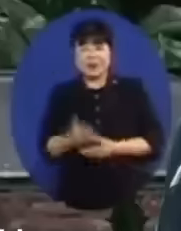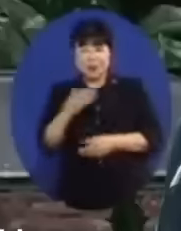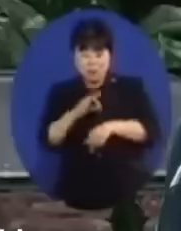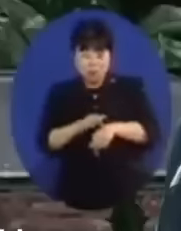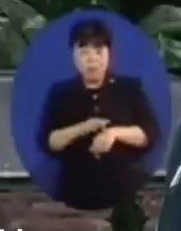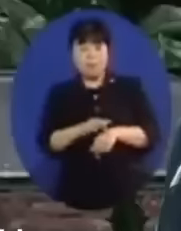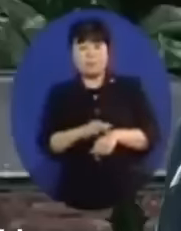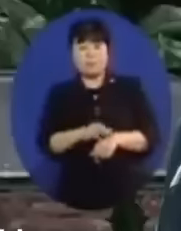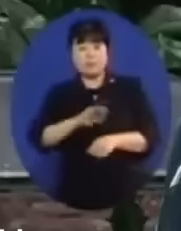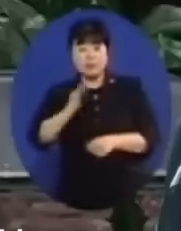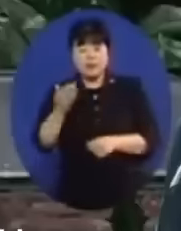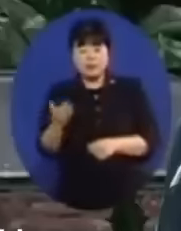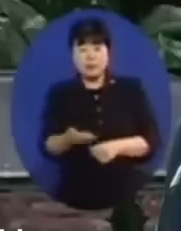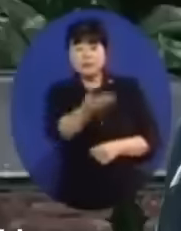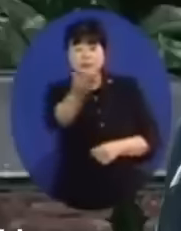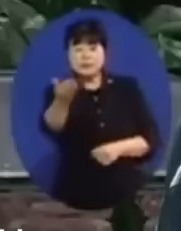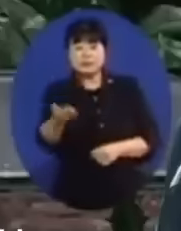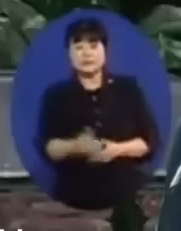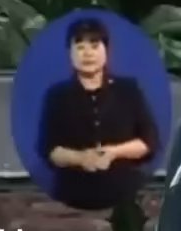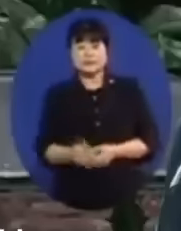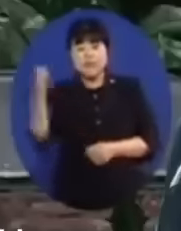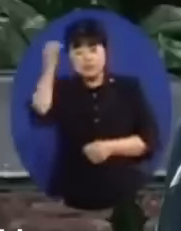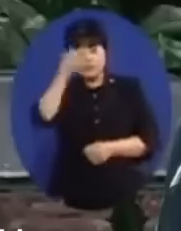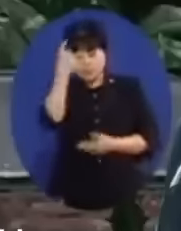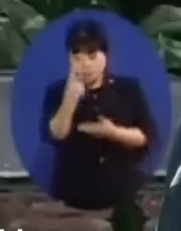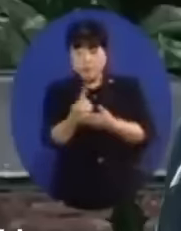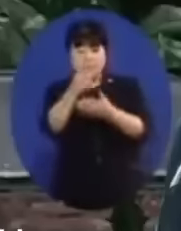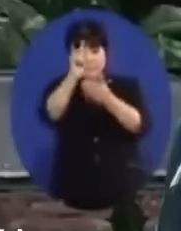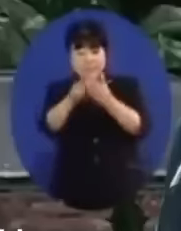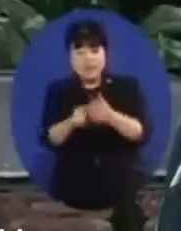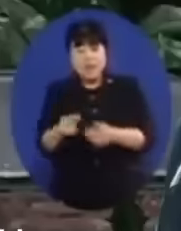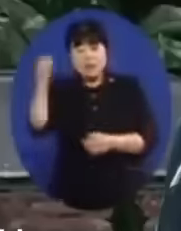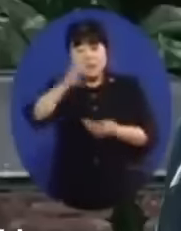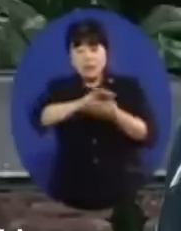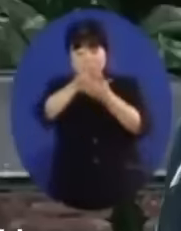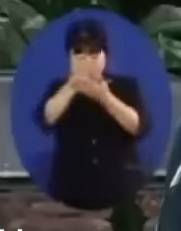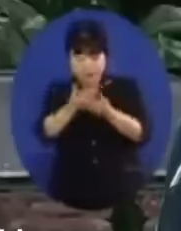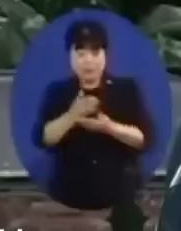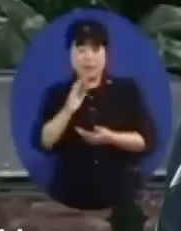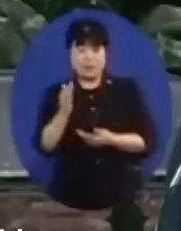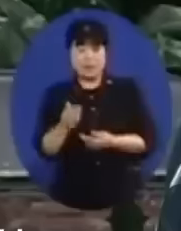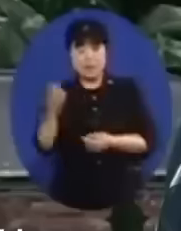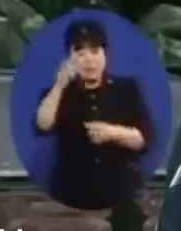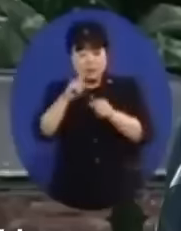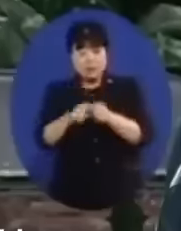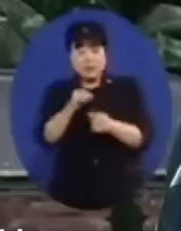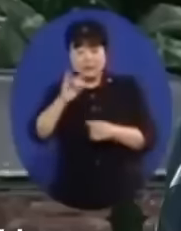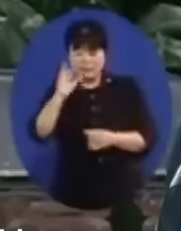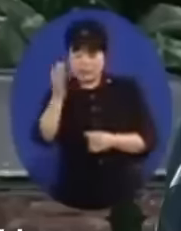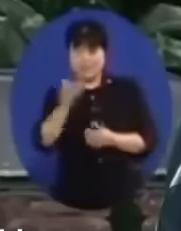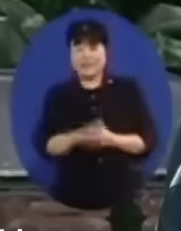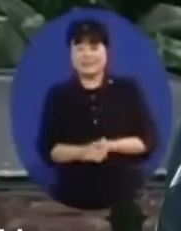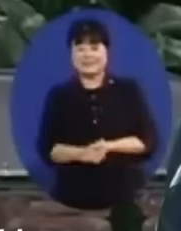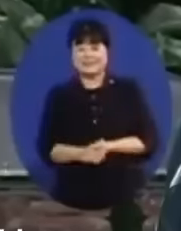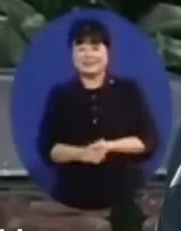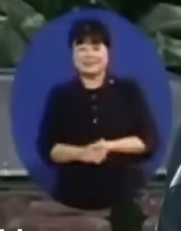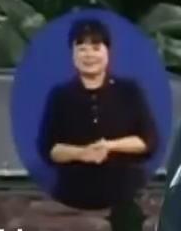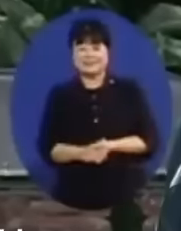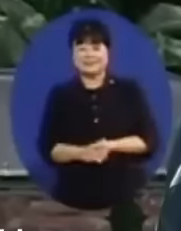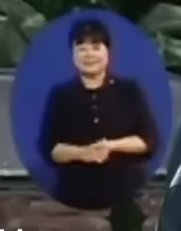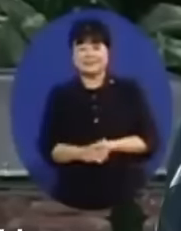육체가 된 여러분이 성령이 오셔서 영으로 변화시켜서 영적인 사람이 되었습니다.